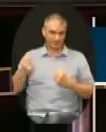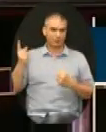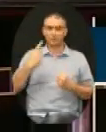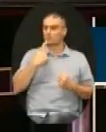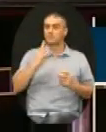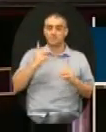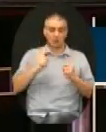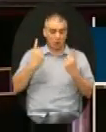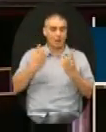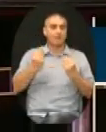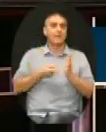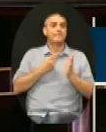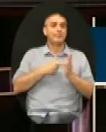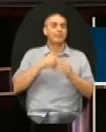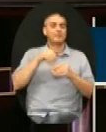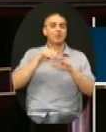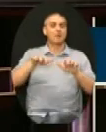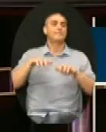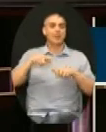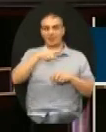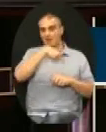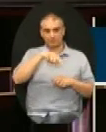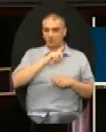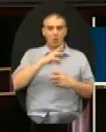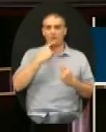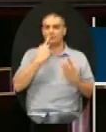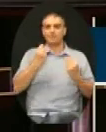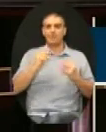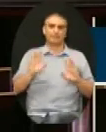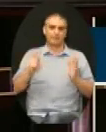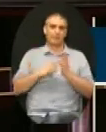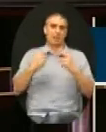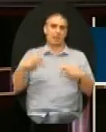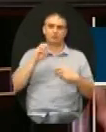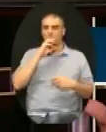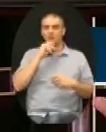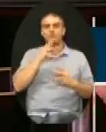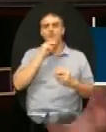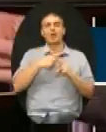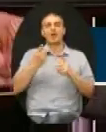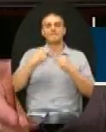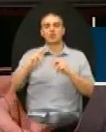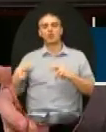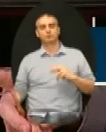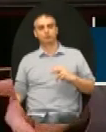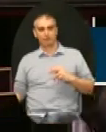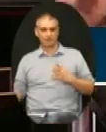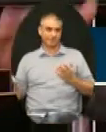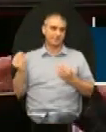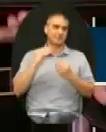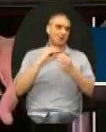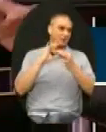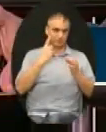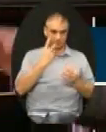אומרים, מה שקורה הרבה פעמים, שבמליאת ועדת חוץ וביטחון לא אומרים הרבה. בגלל החשש הזה מהדלפות, מדברים רק ועדות משנה. עוד משפט אחד,